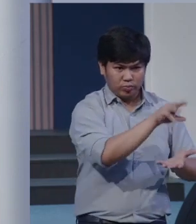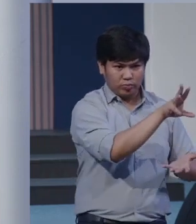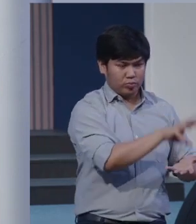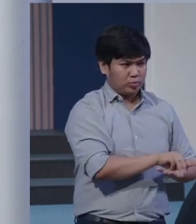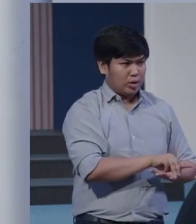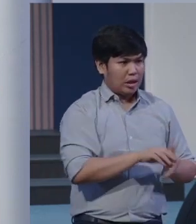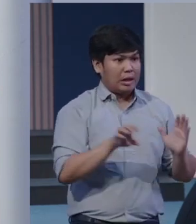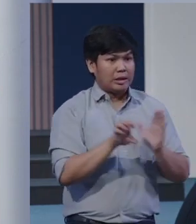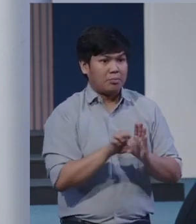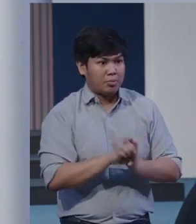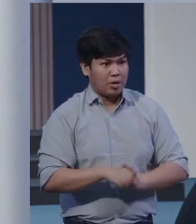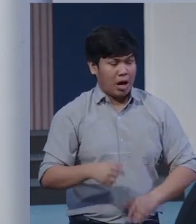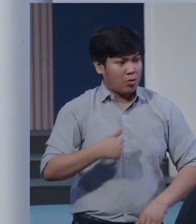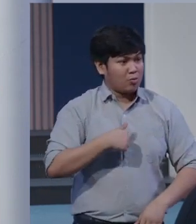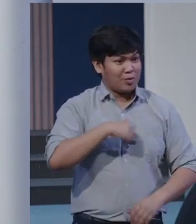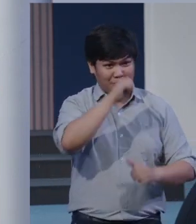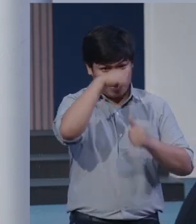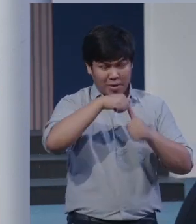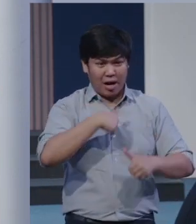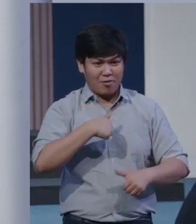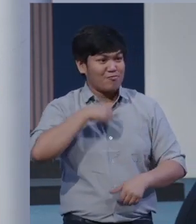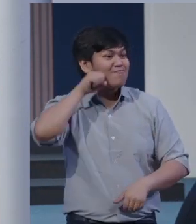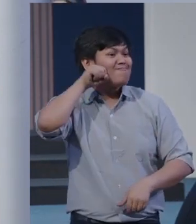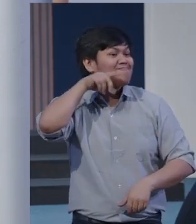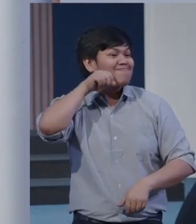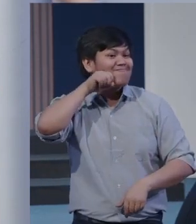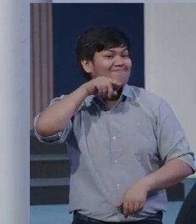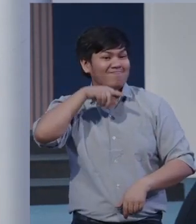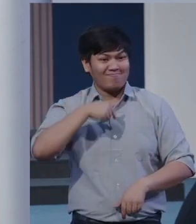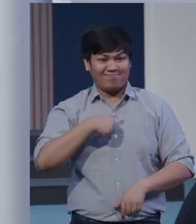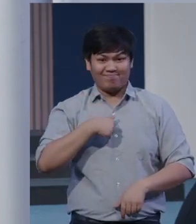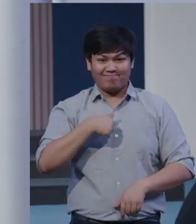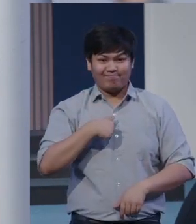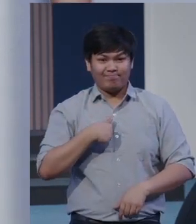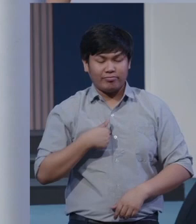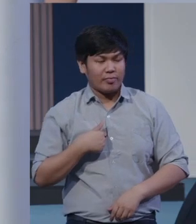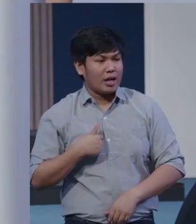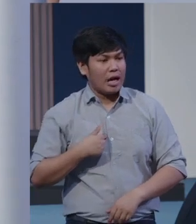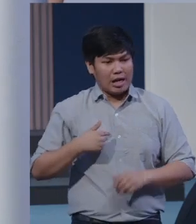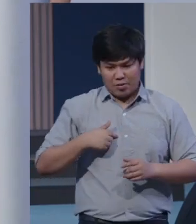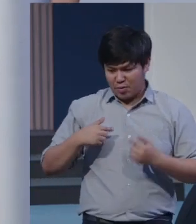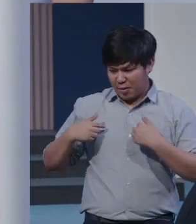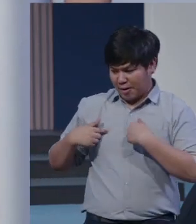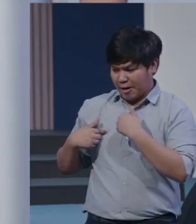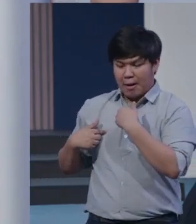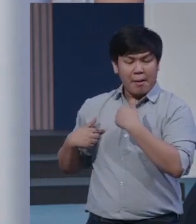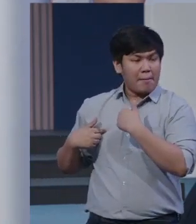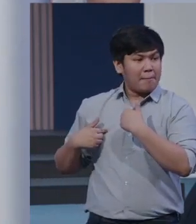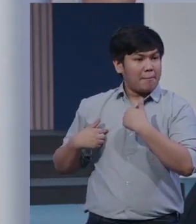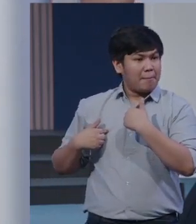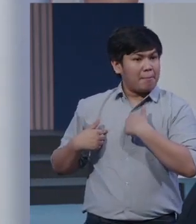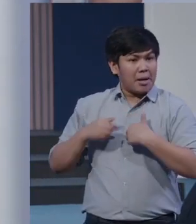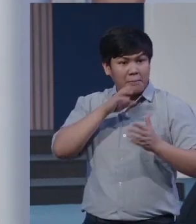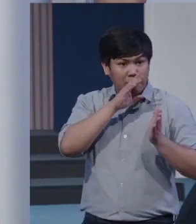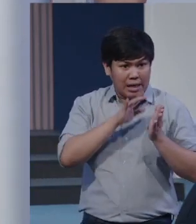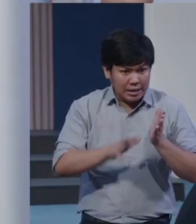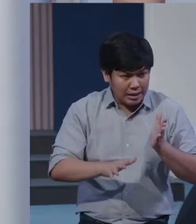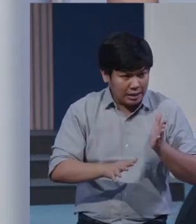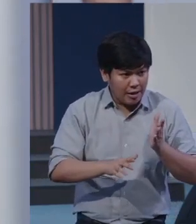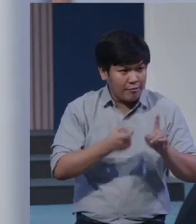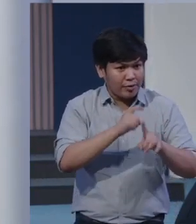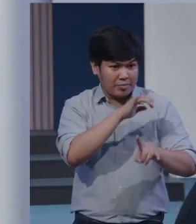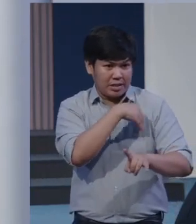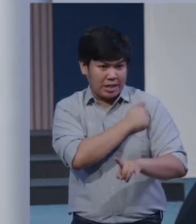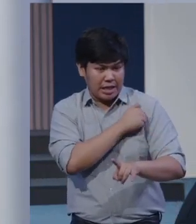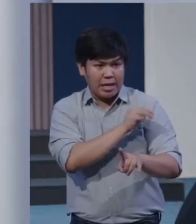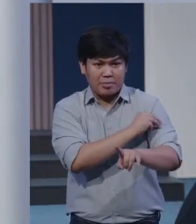salitang kaya pag meron kayong tinatawag na tol yun po ang ibig sabihin non so tayong